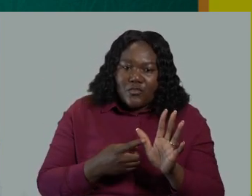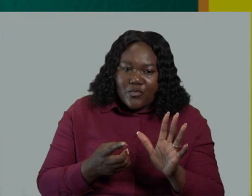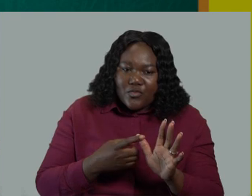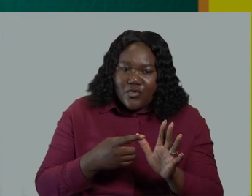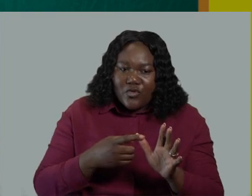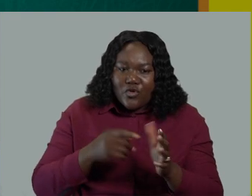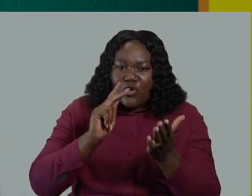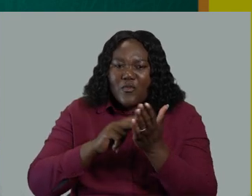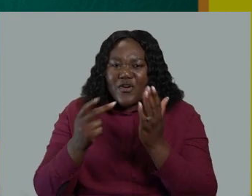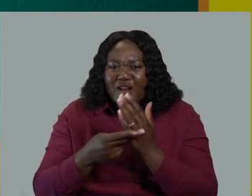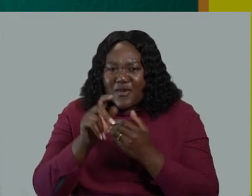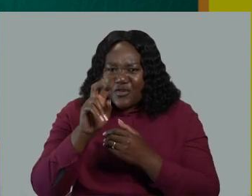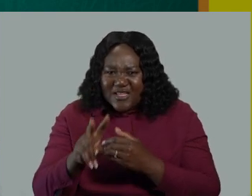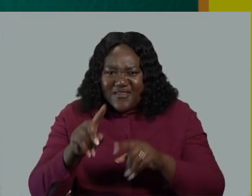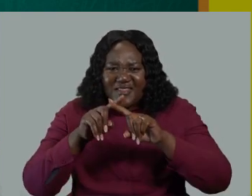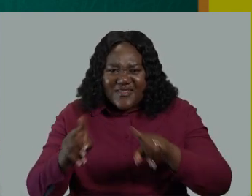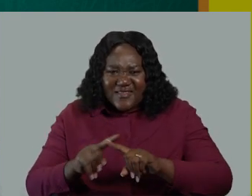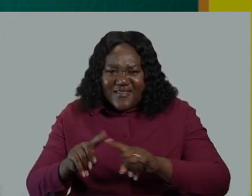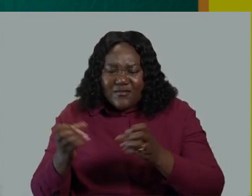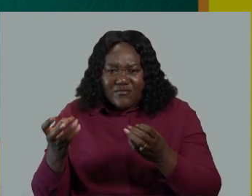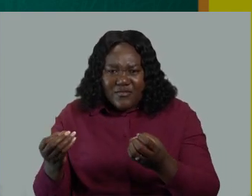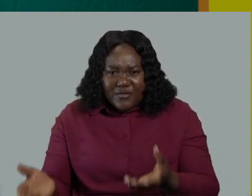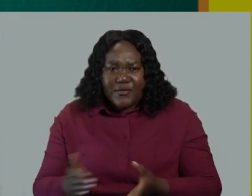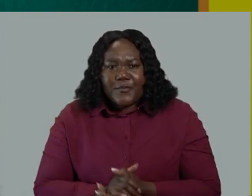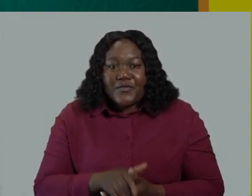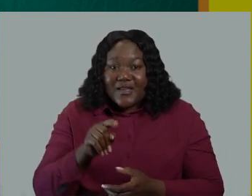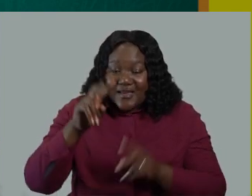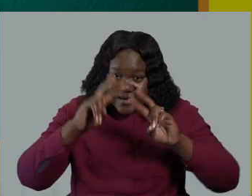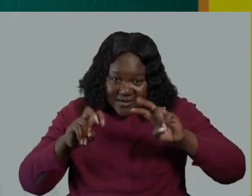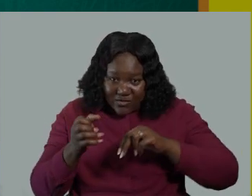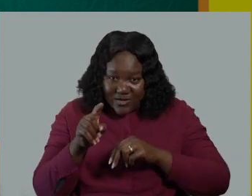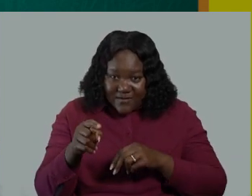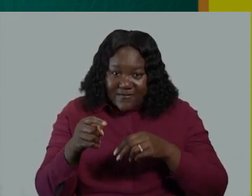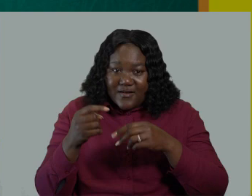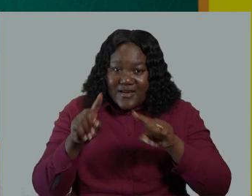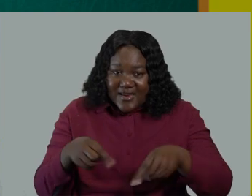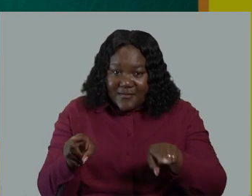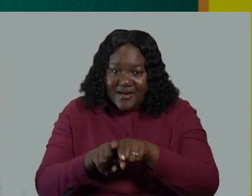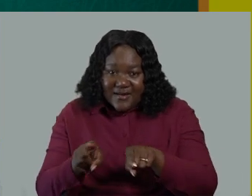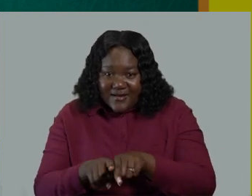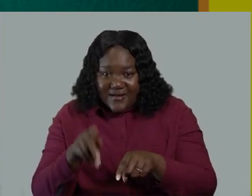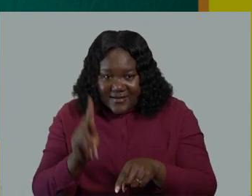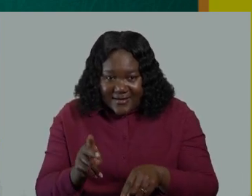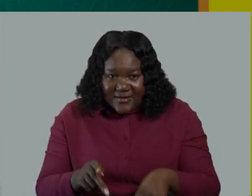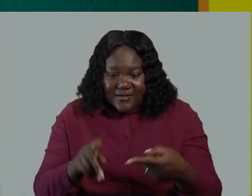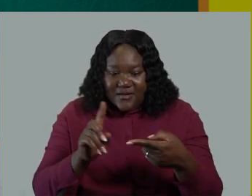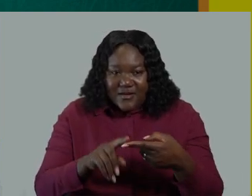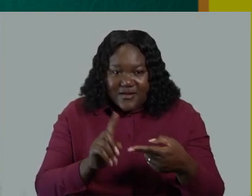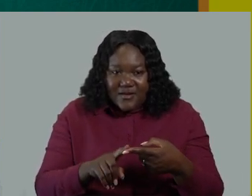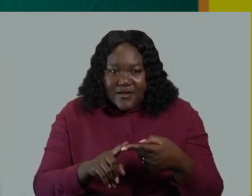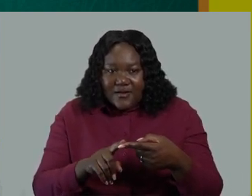giikulya, yoprograma ko TV noshotu. Etalululo oyathikamapo miitopolwa ngaashi